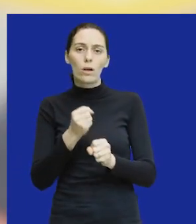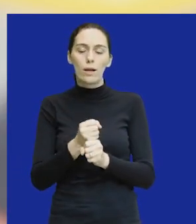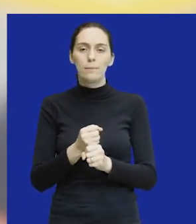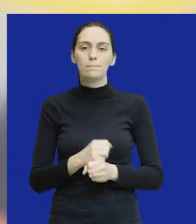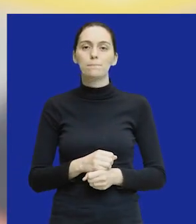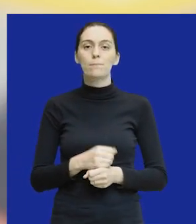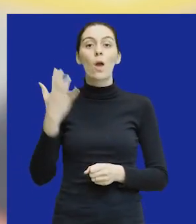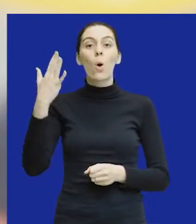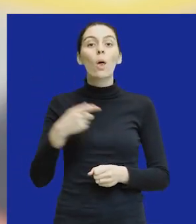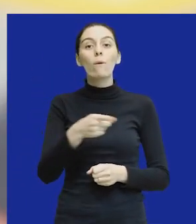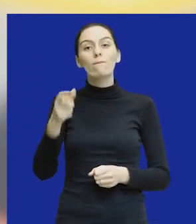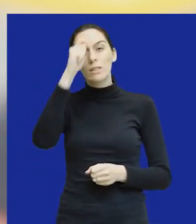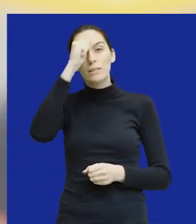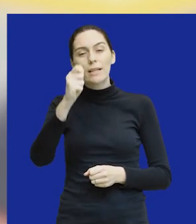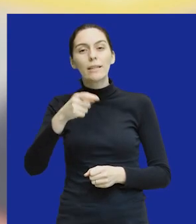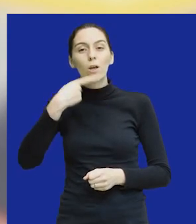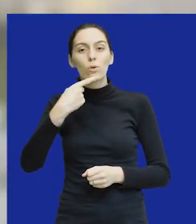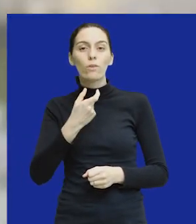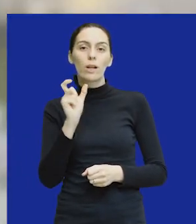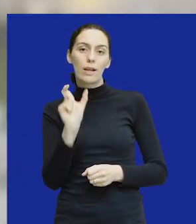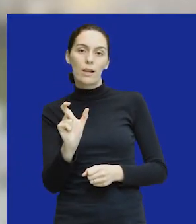osobno cijenite izgovorenu riječ?